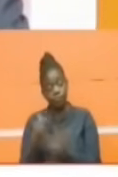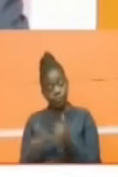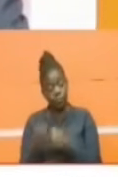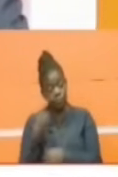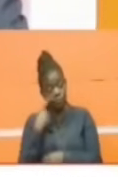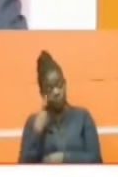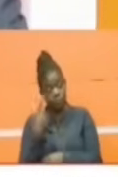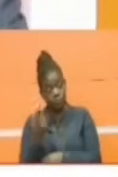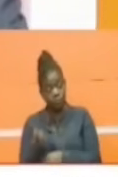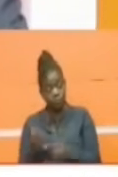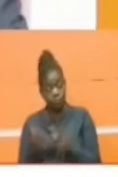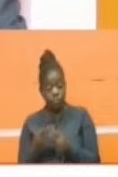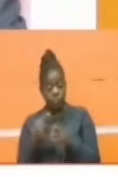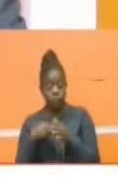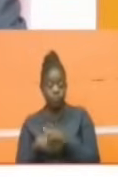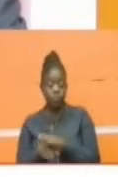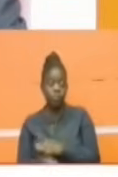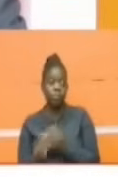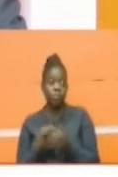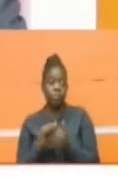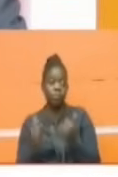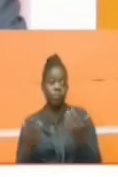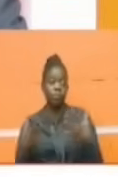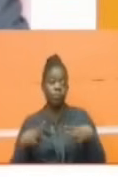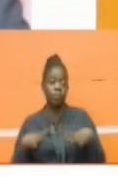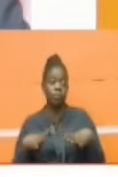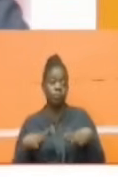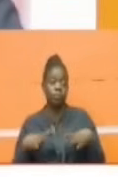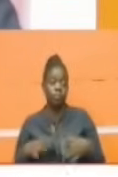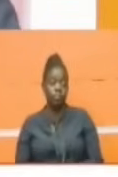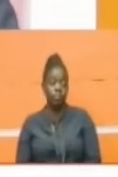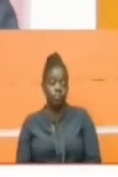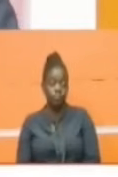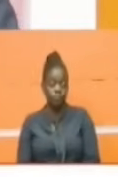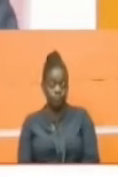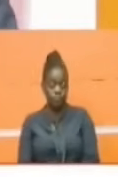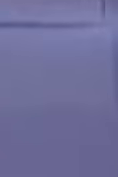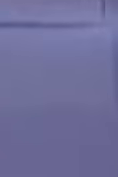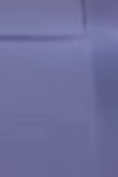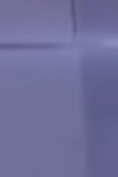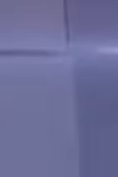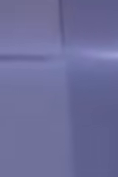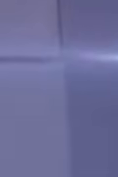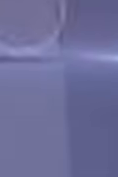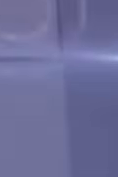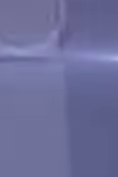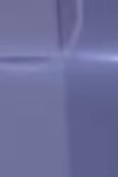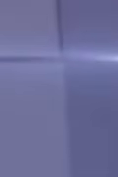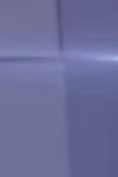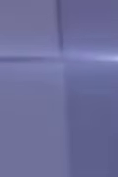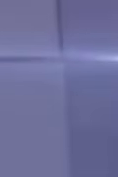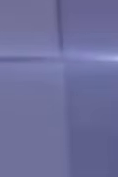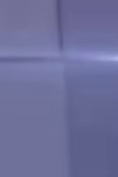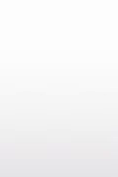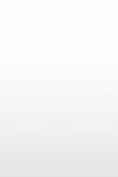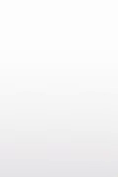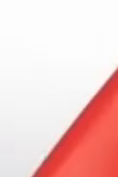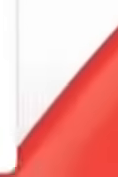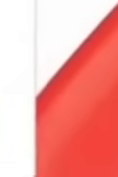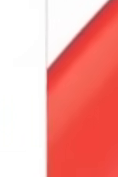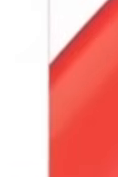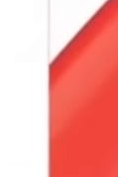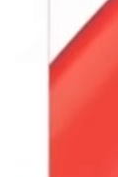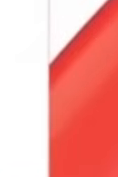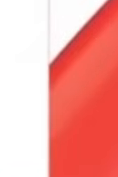gyolabye atenga muyingira mpaka katumulemo tugenda kudda na malato vao. Linda ne mino mugatali konfufu.